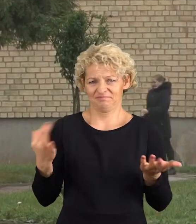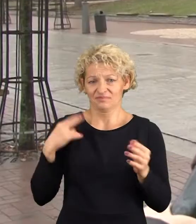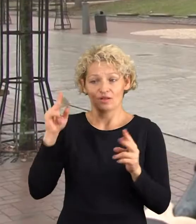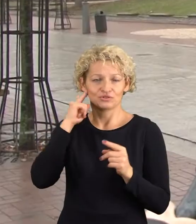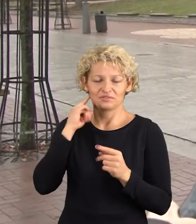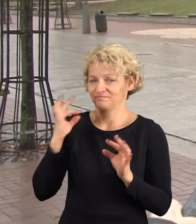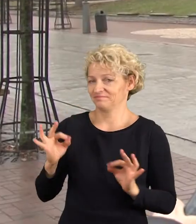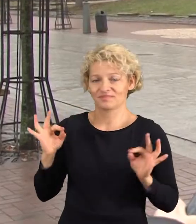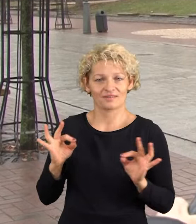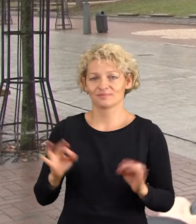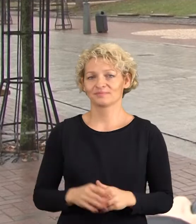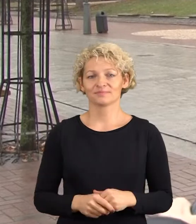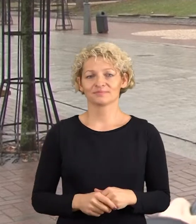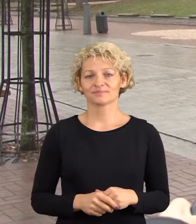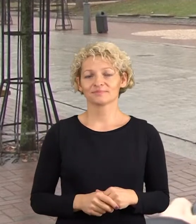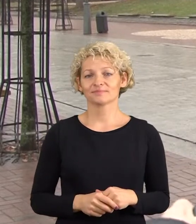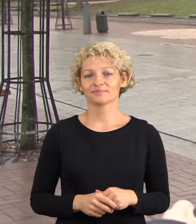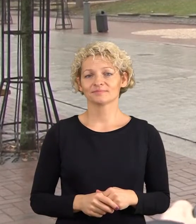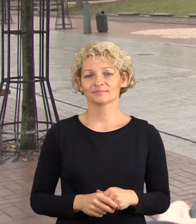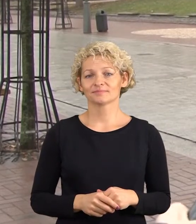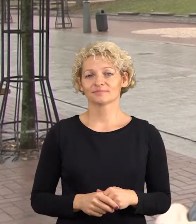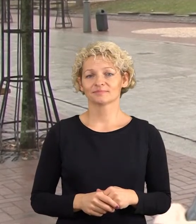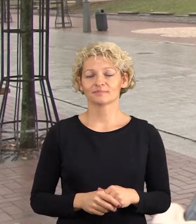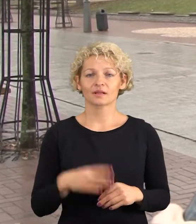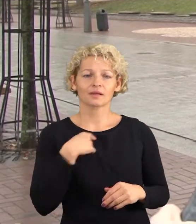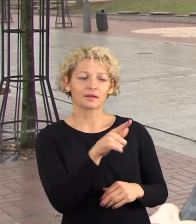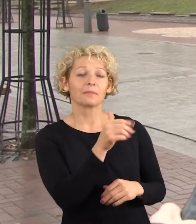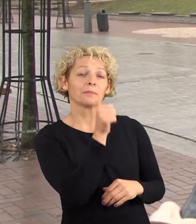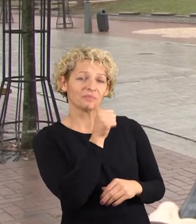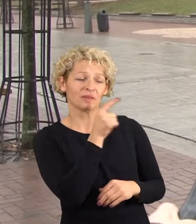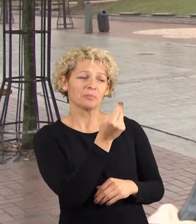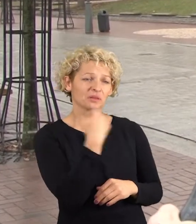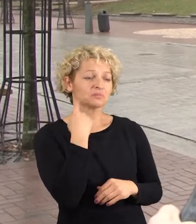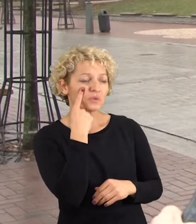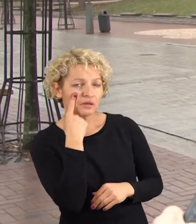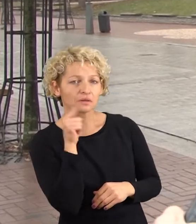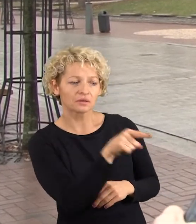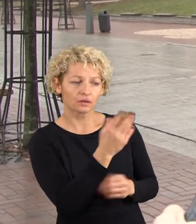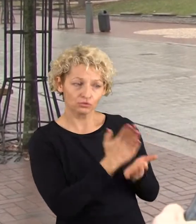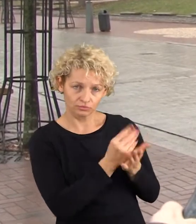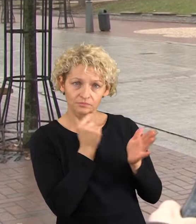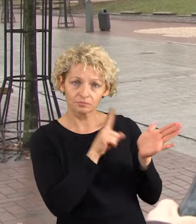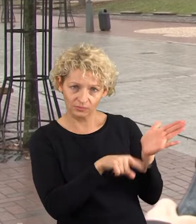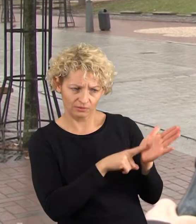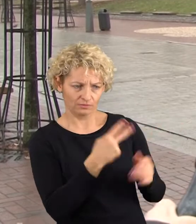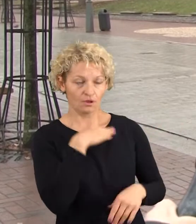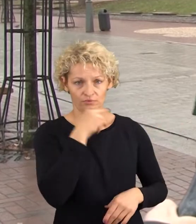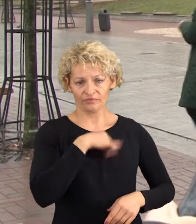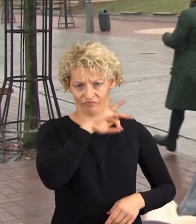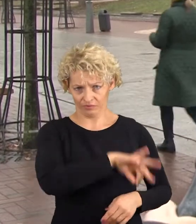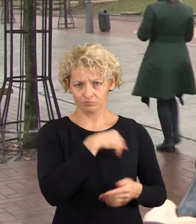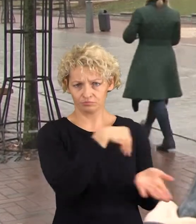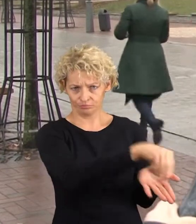paskatą. Jeigu viskas pagal pinigus vėlgi, nu kaip jeigu pigiau, tai kodėlgi